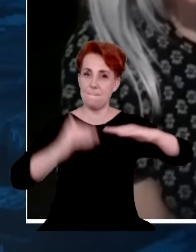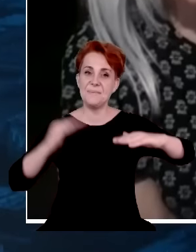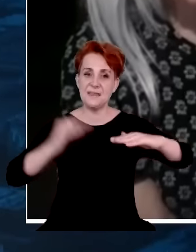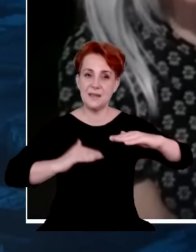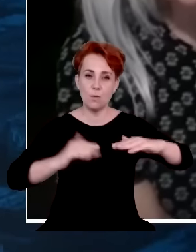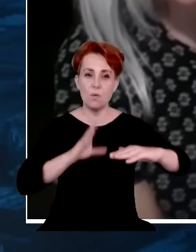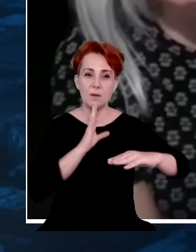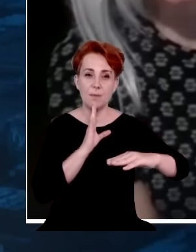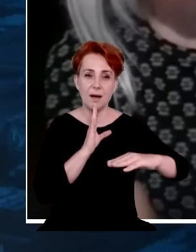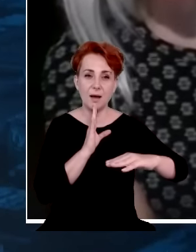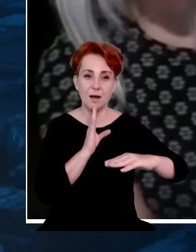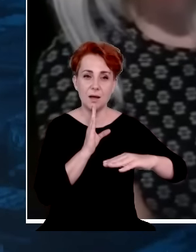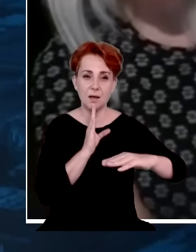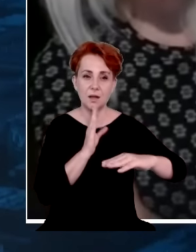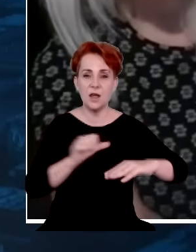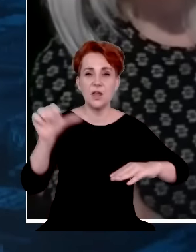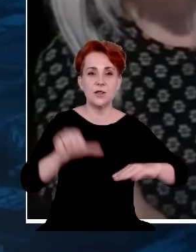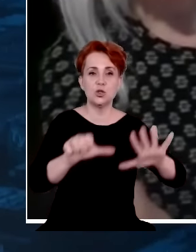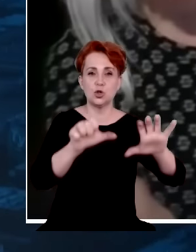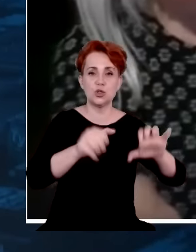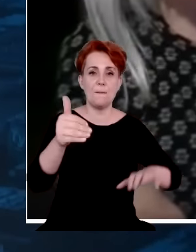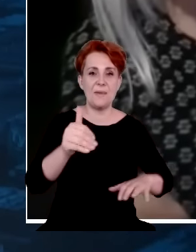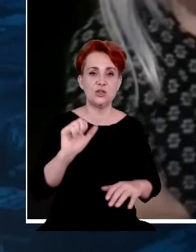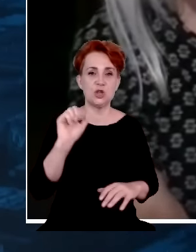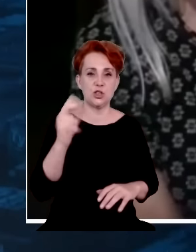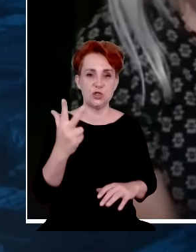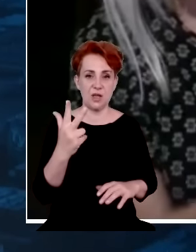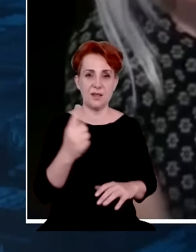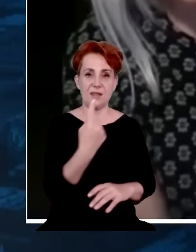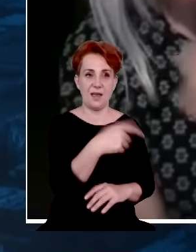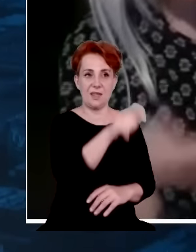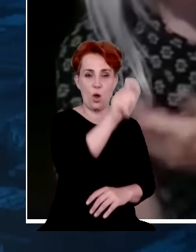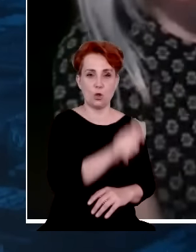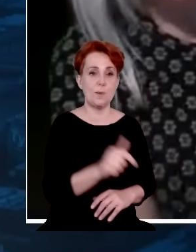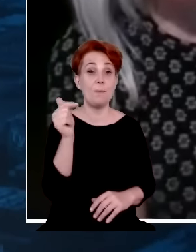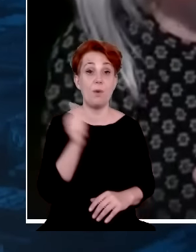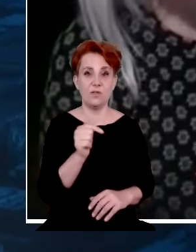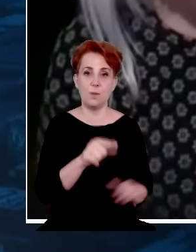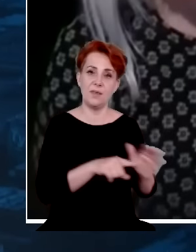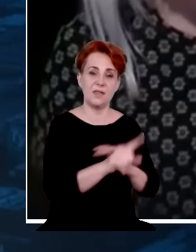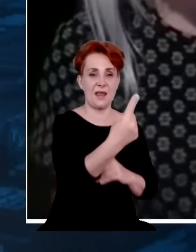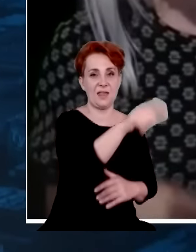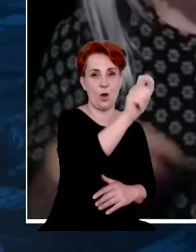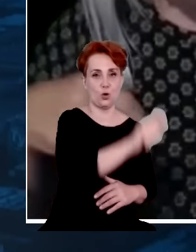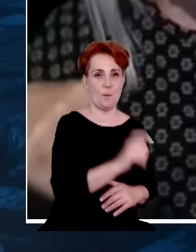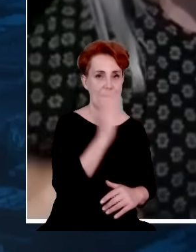się 1600 Met mieszkańc